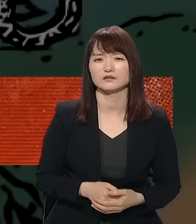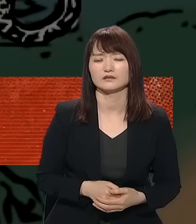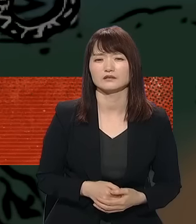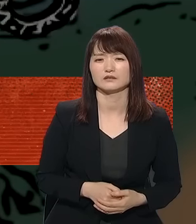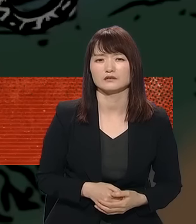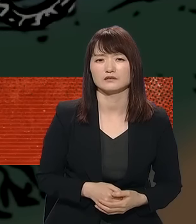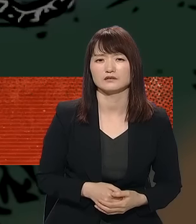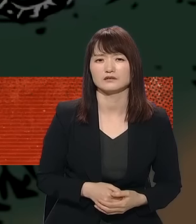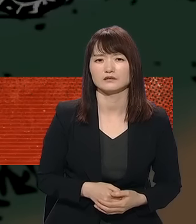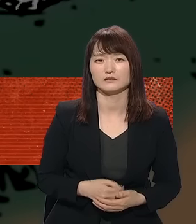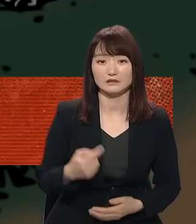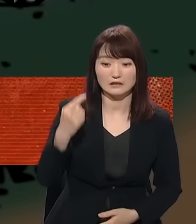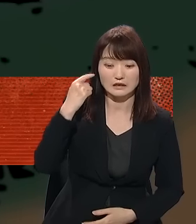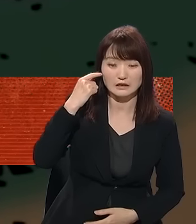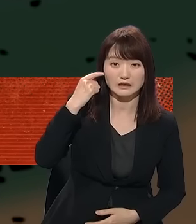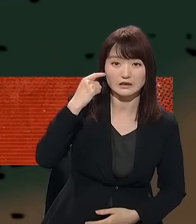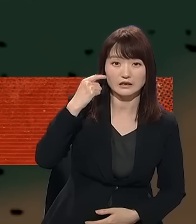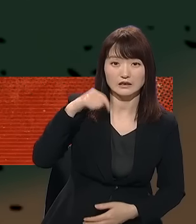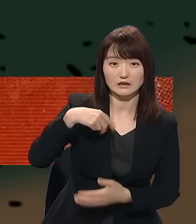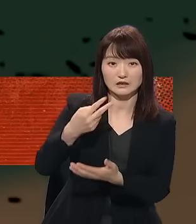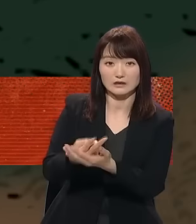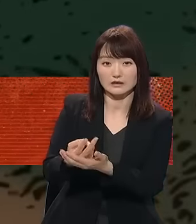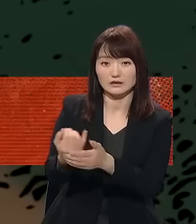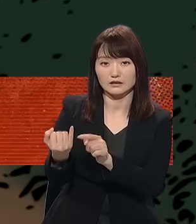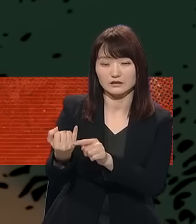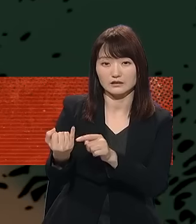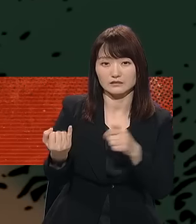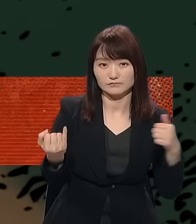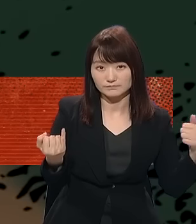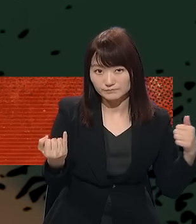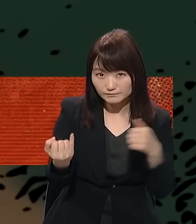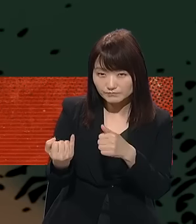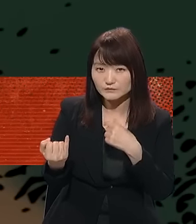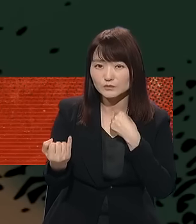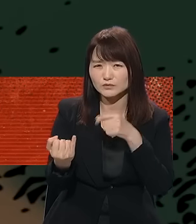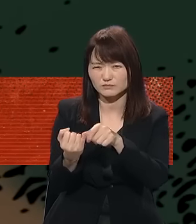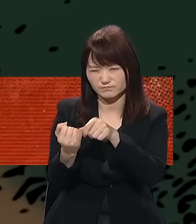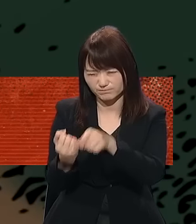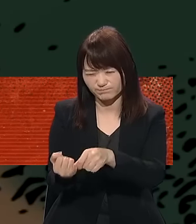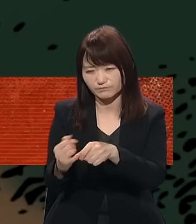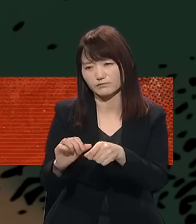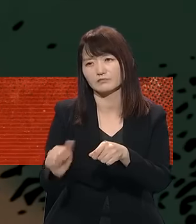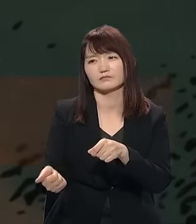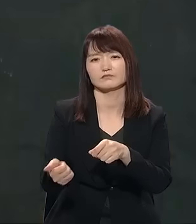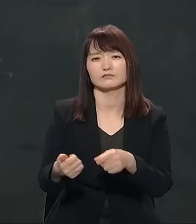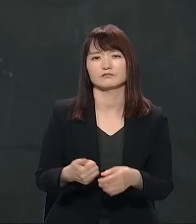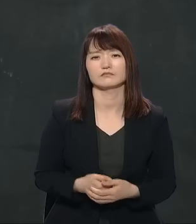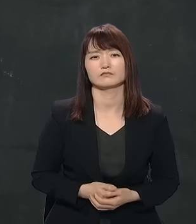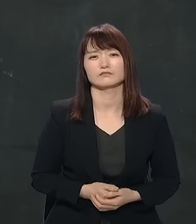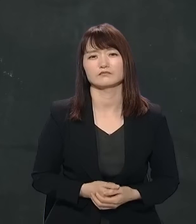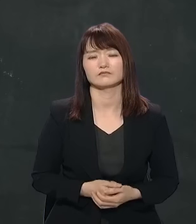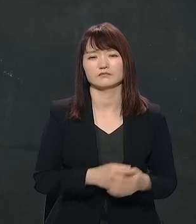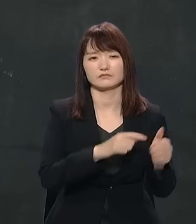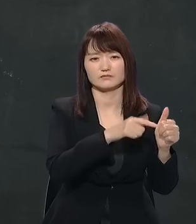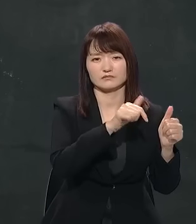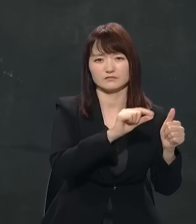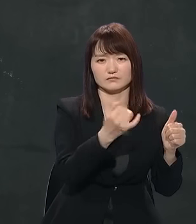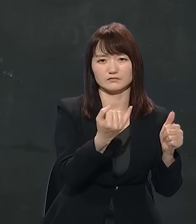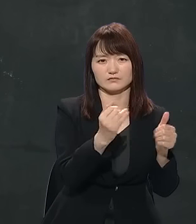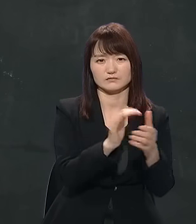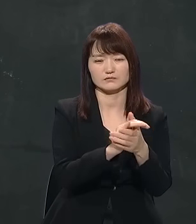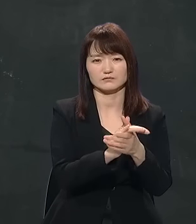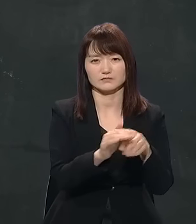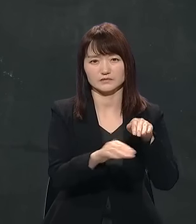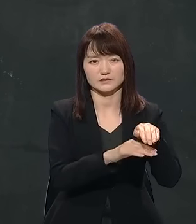는데요이 말을들은 권씨는 쓰러진 피해자에게 다가가서 피해자의 목을 졸라서 살해했습니다 이후 권씨와 여자친구는 차를